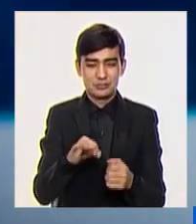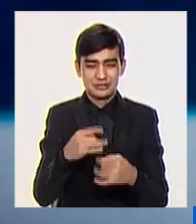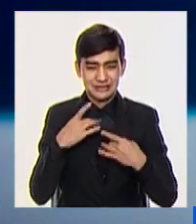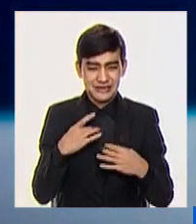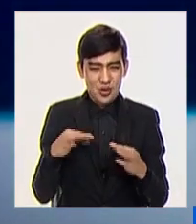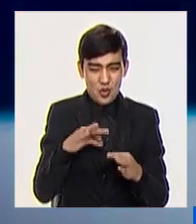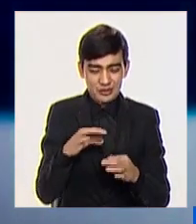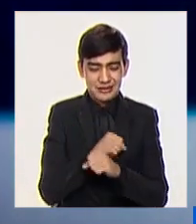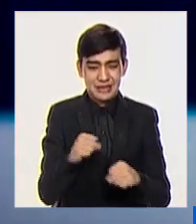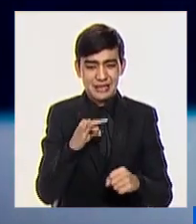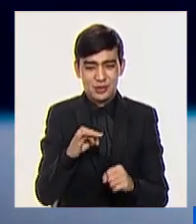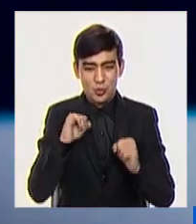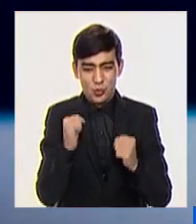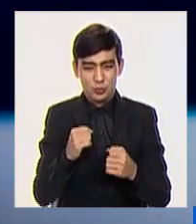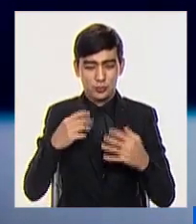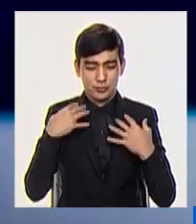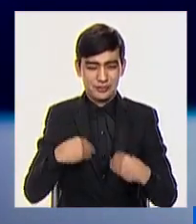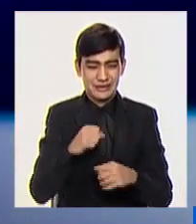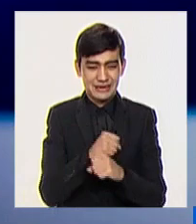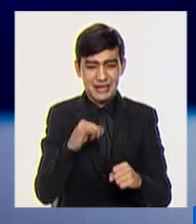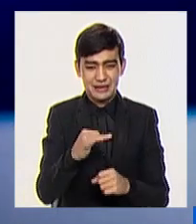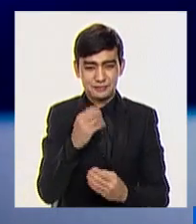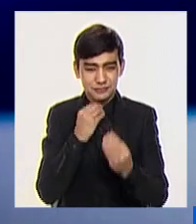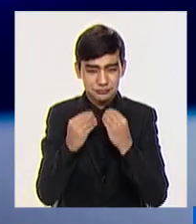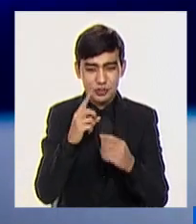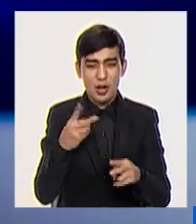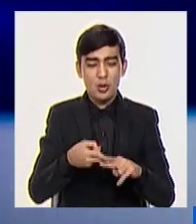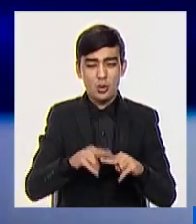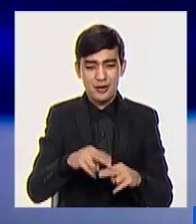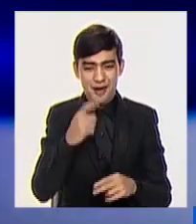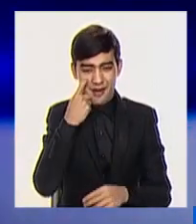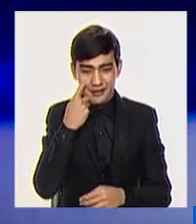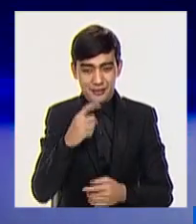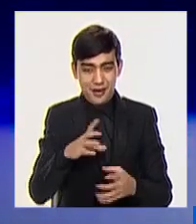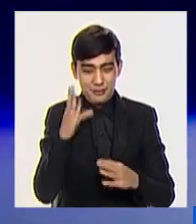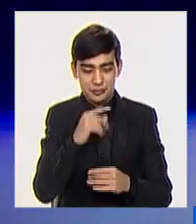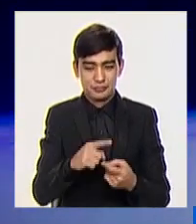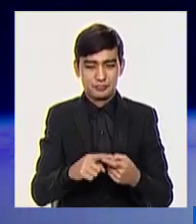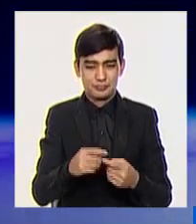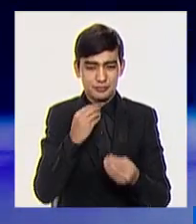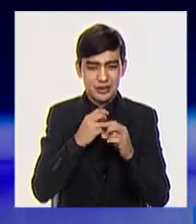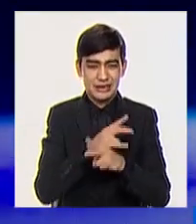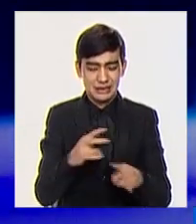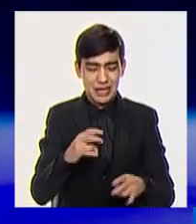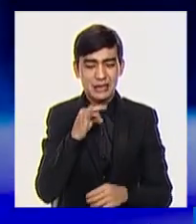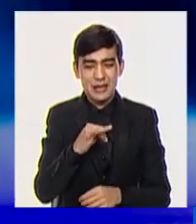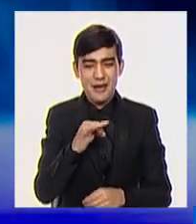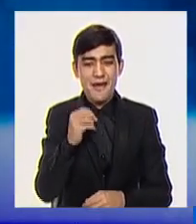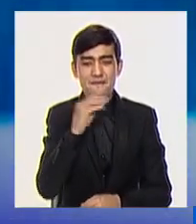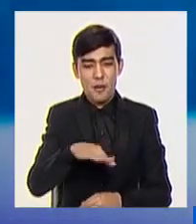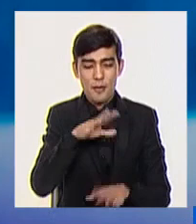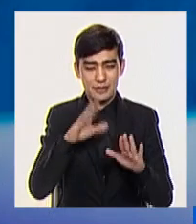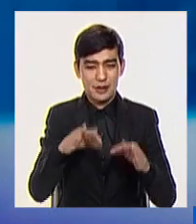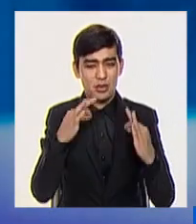стрессовые ситуации, переохлаждаться и употреблять продукты, которые могут вызвать аллергию. А в Европе одобрили использование вакцины,